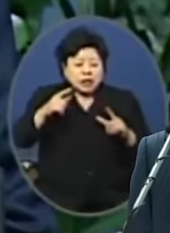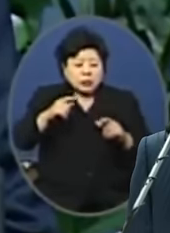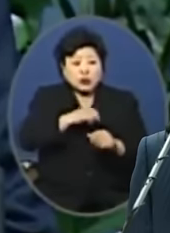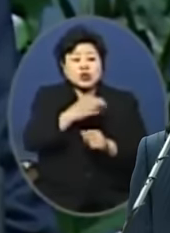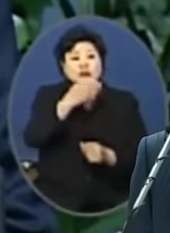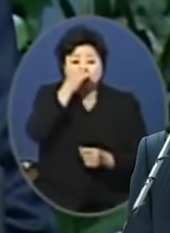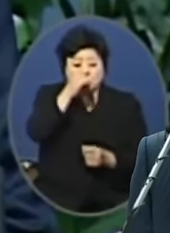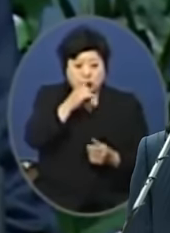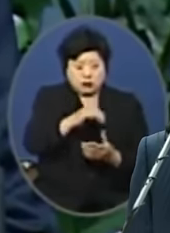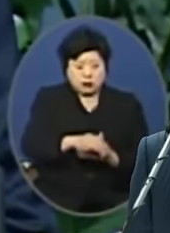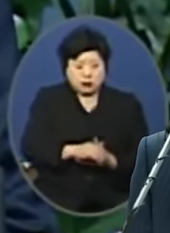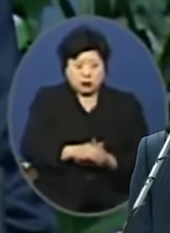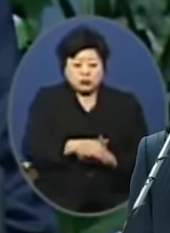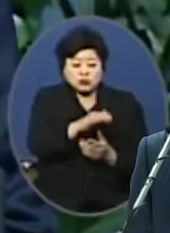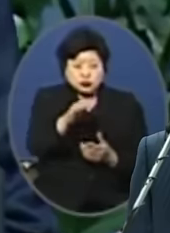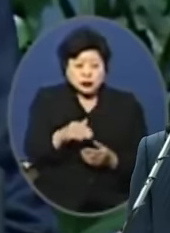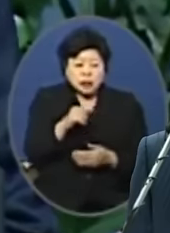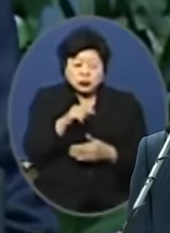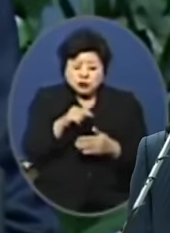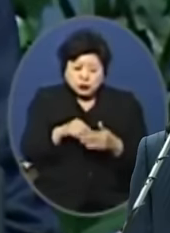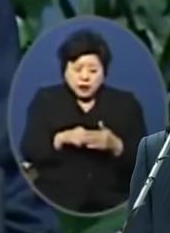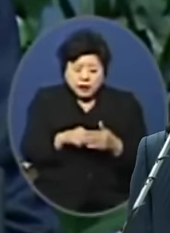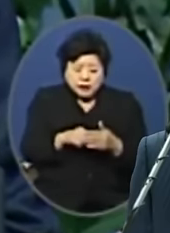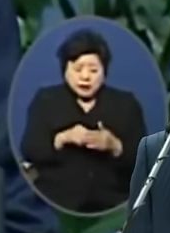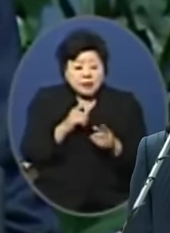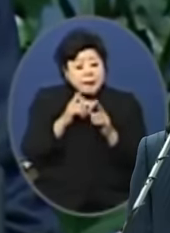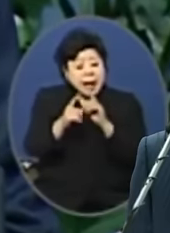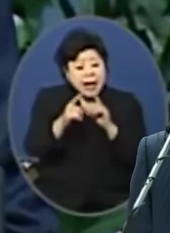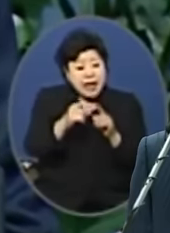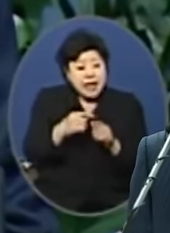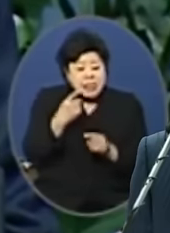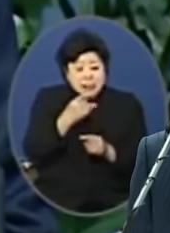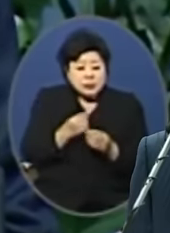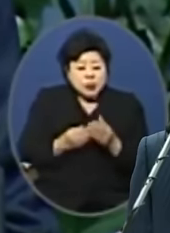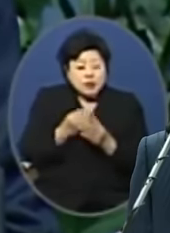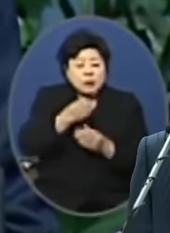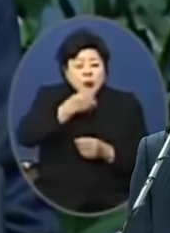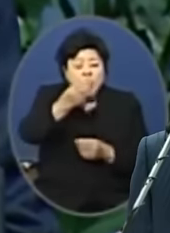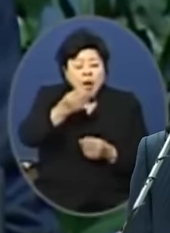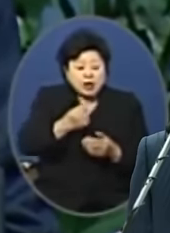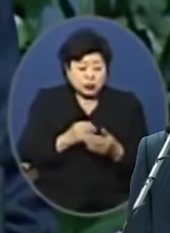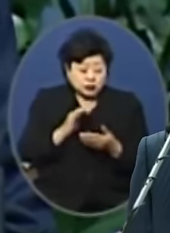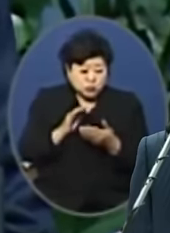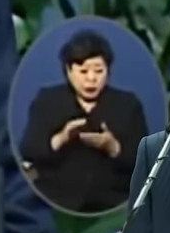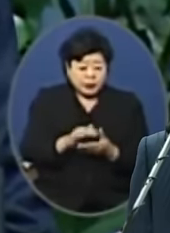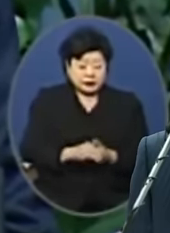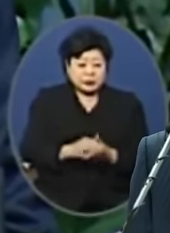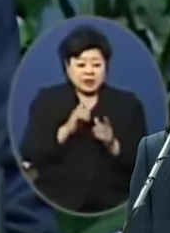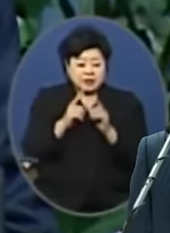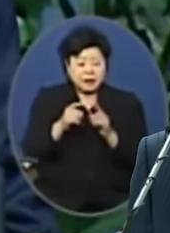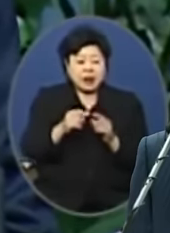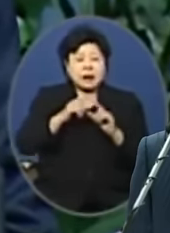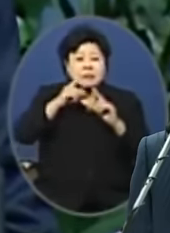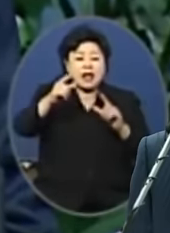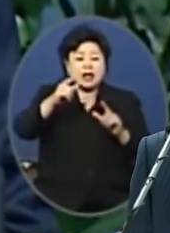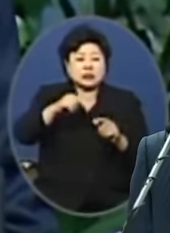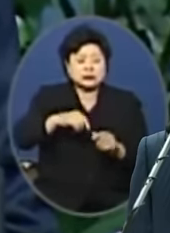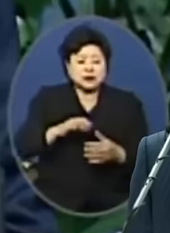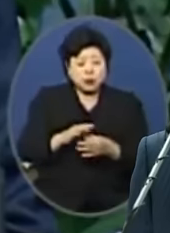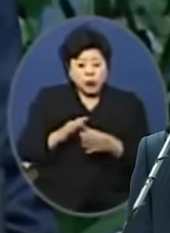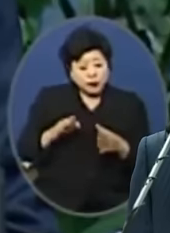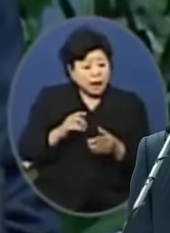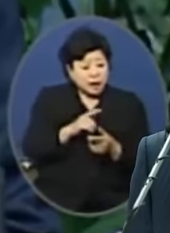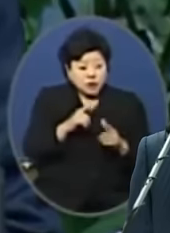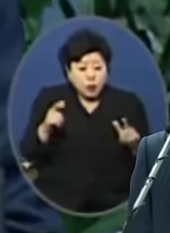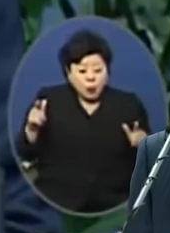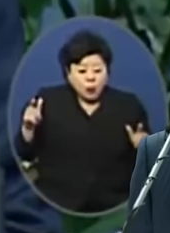있는 것입니다. 우리가 속에 있는 말을 입으로 뱉고 난 다음에 말해버렸으니 나하고 관계없다